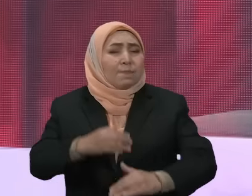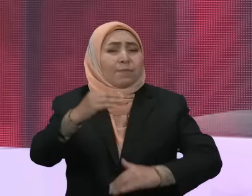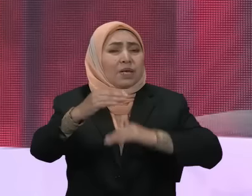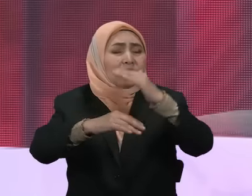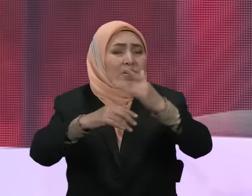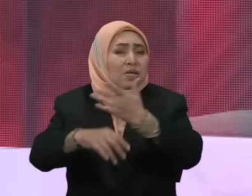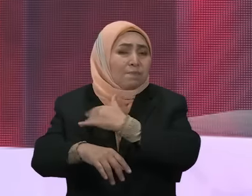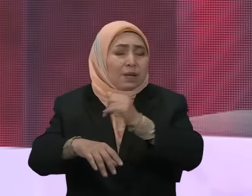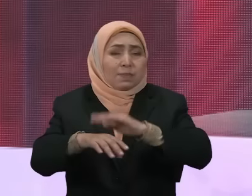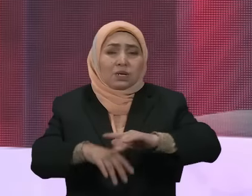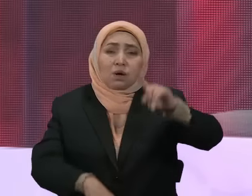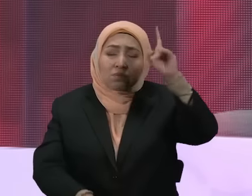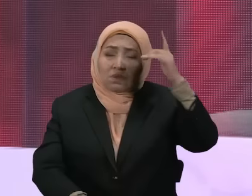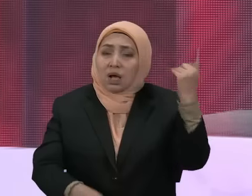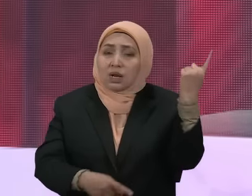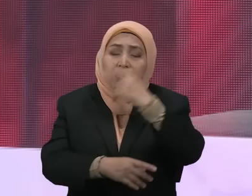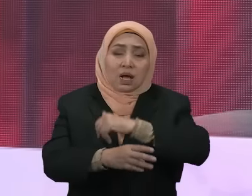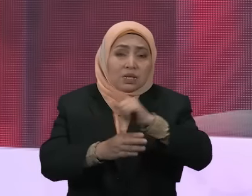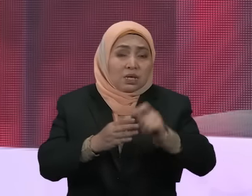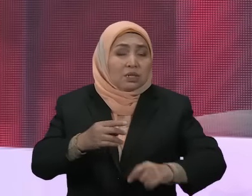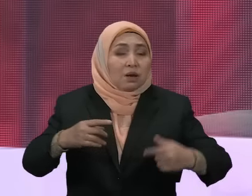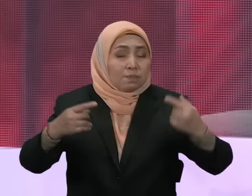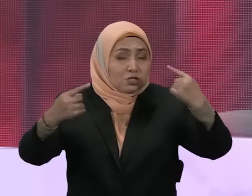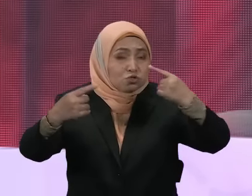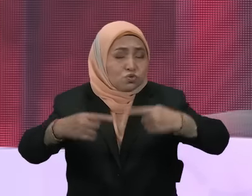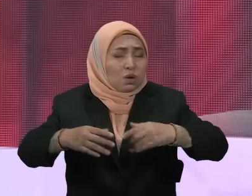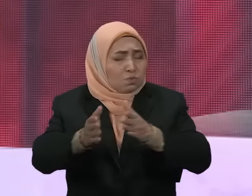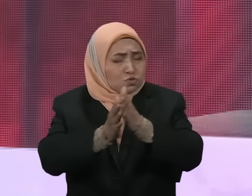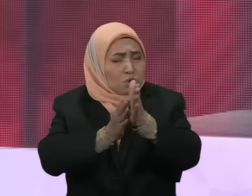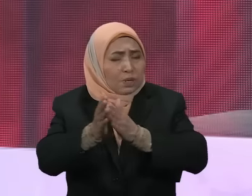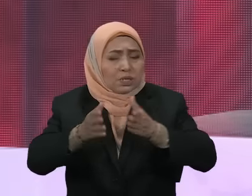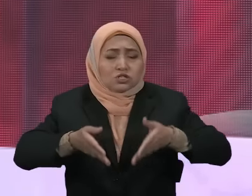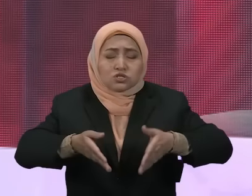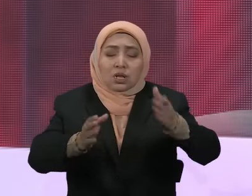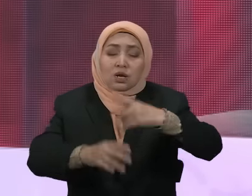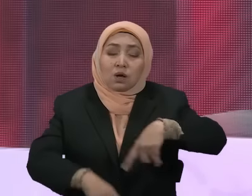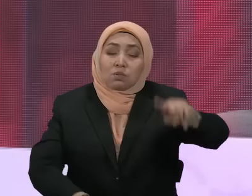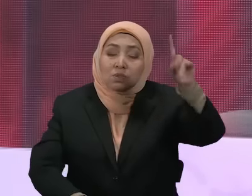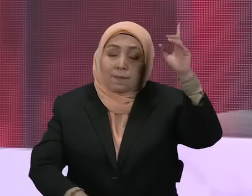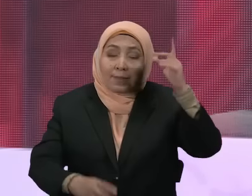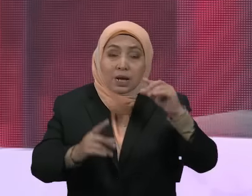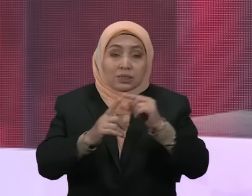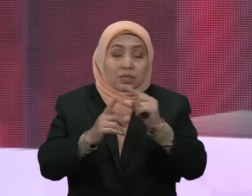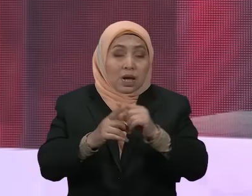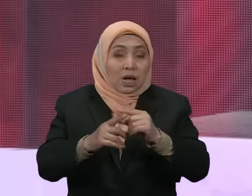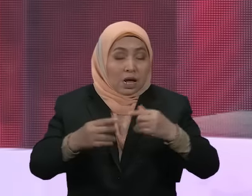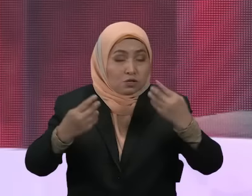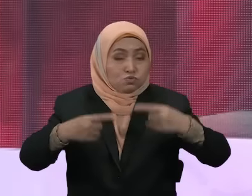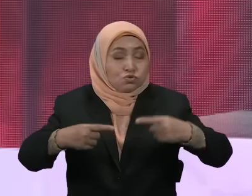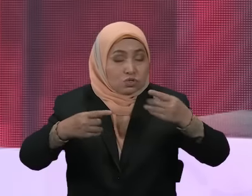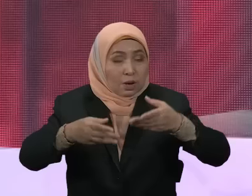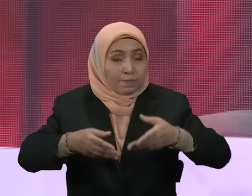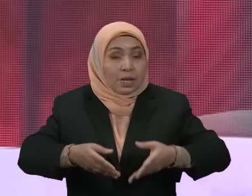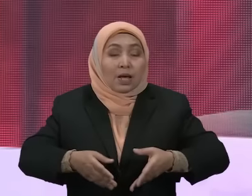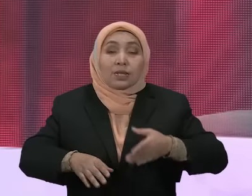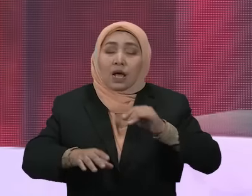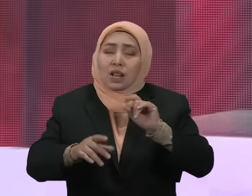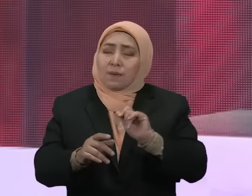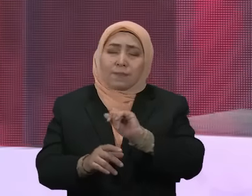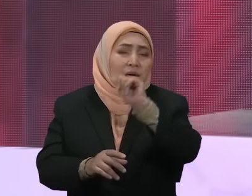iman kepada Allah hari akhirat dan juga berjuang bersungguh-sungguh pada jalan Allah, Ustaz, ya. Perkataan jihad maksudnya berjuang dalam